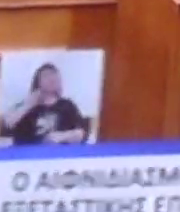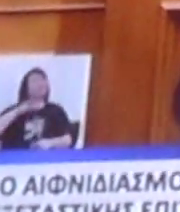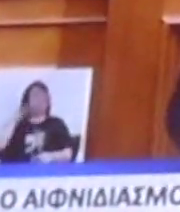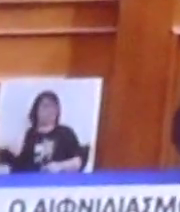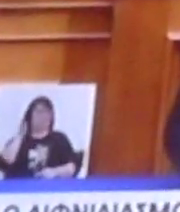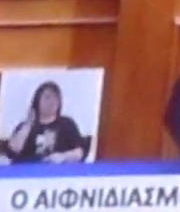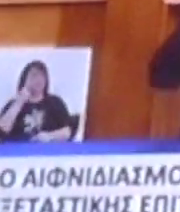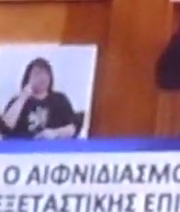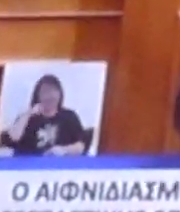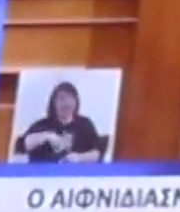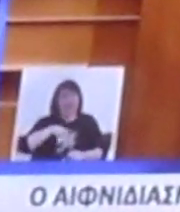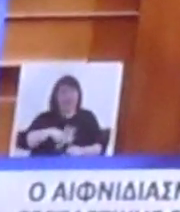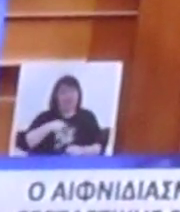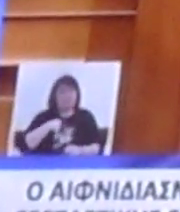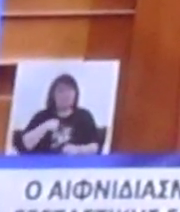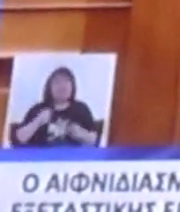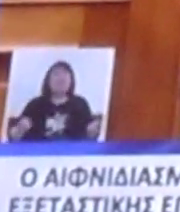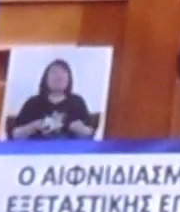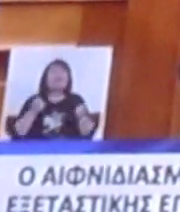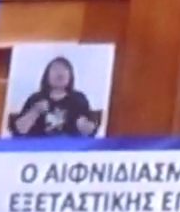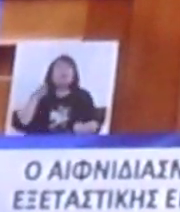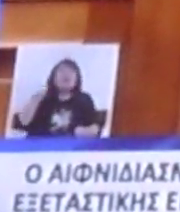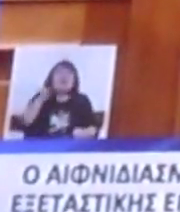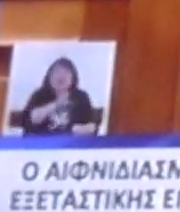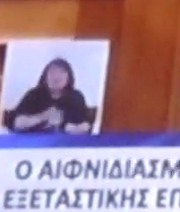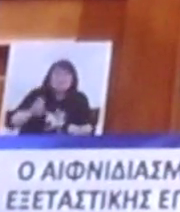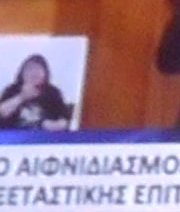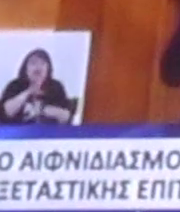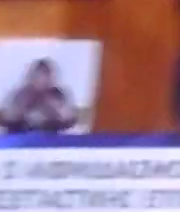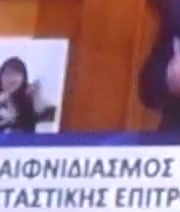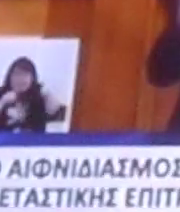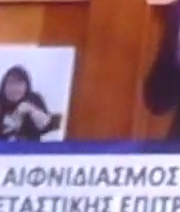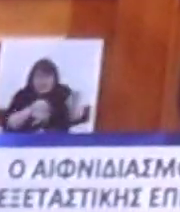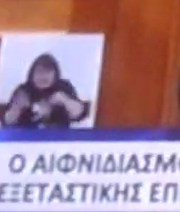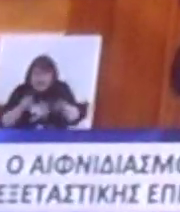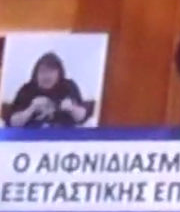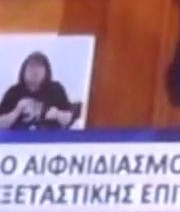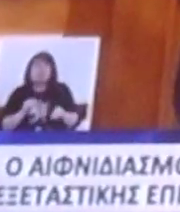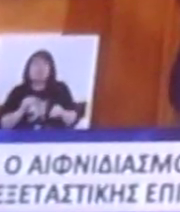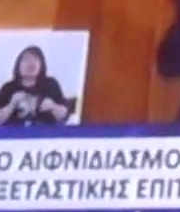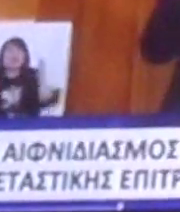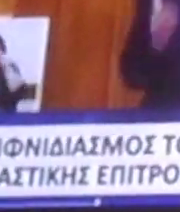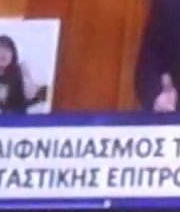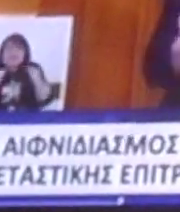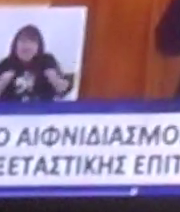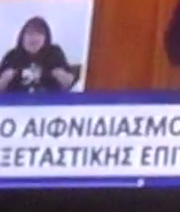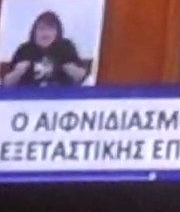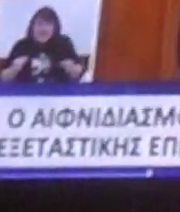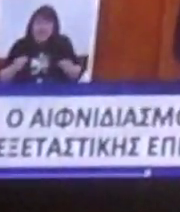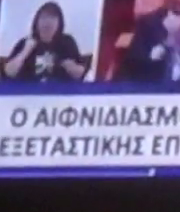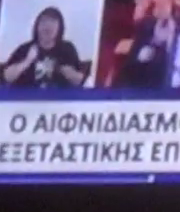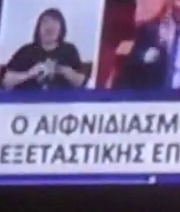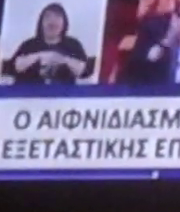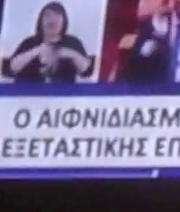αυτά. Όπως όλα. Αντιλαμβάνομαι, το συζητάτε, το λέτε και εσείς, ότι δεν τα υπογράφουν για κομματικούς λόγους αντιθέσεων.